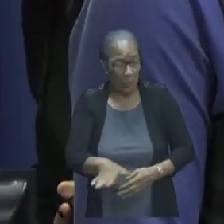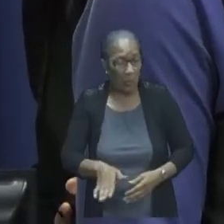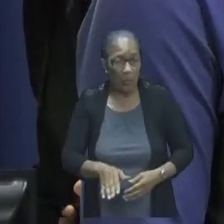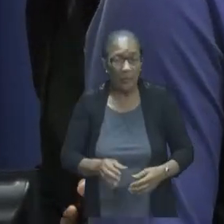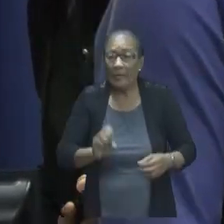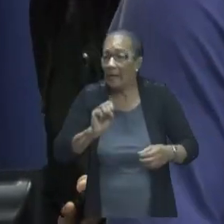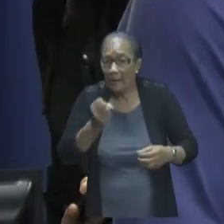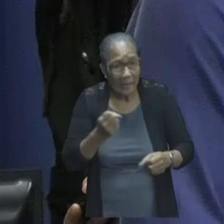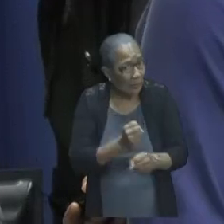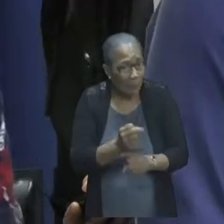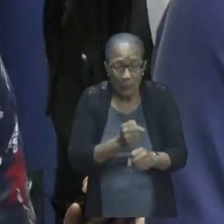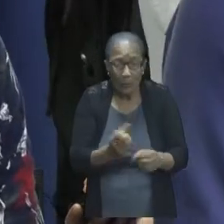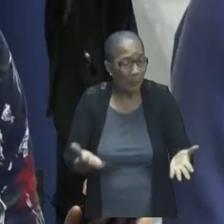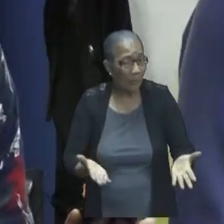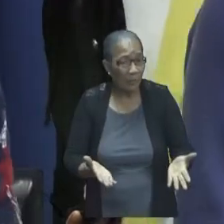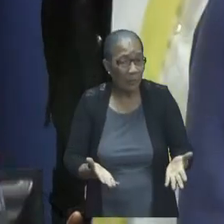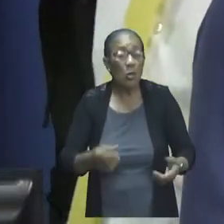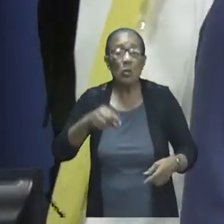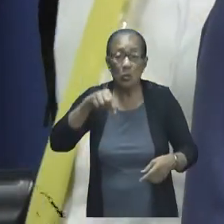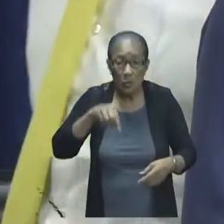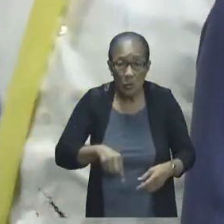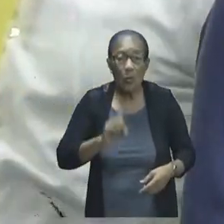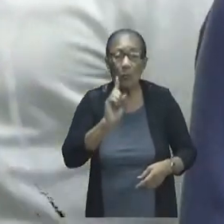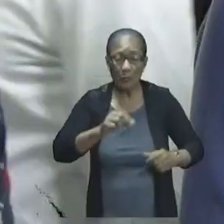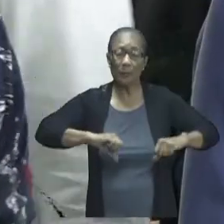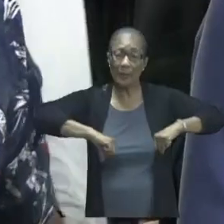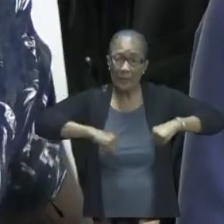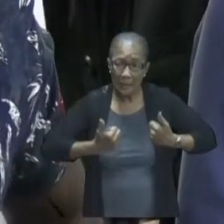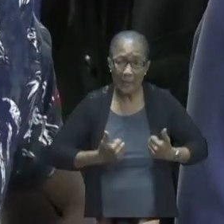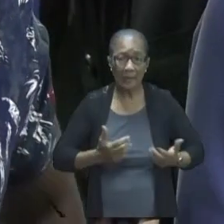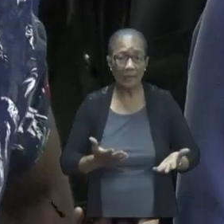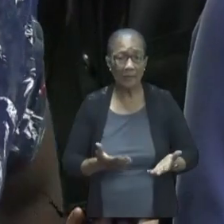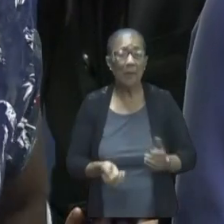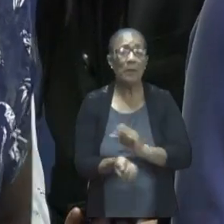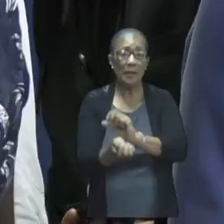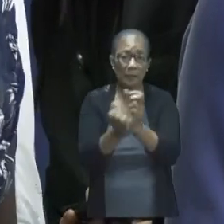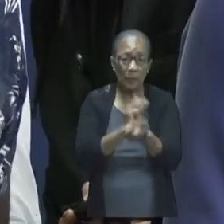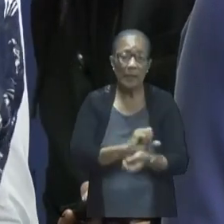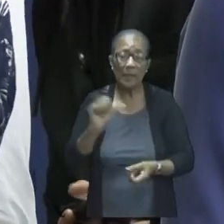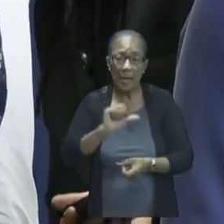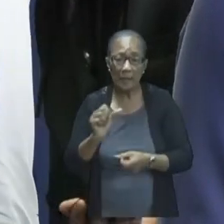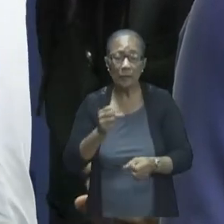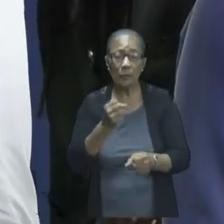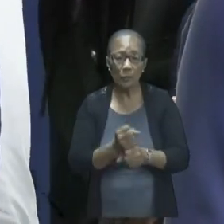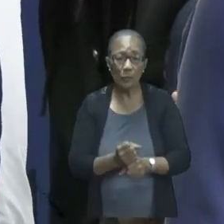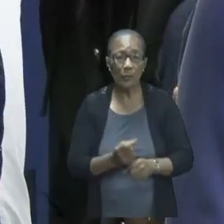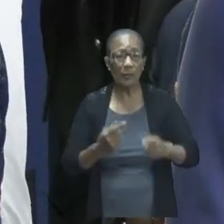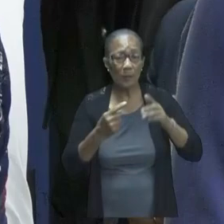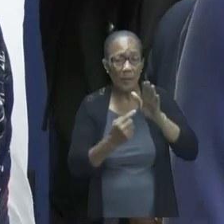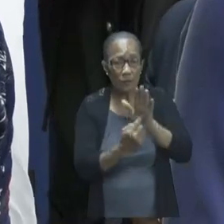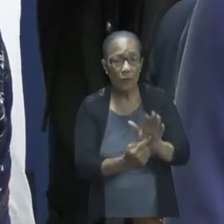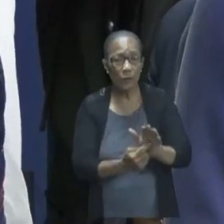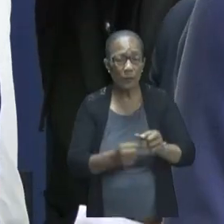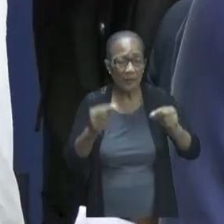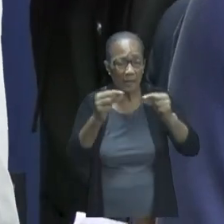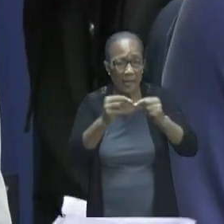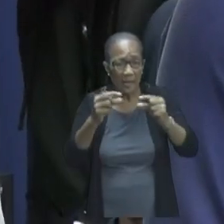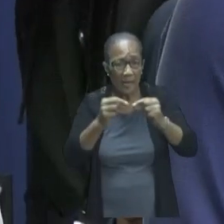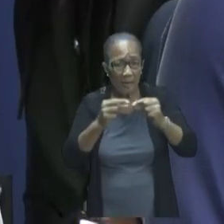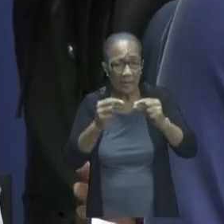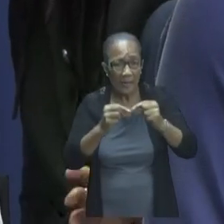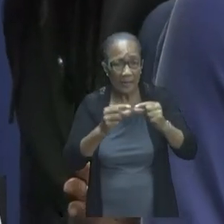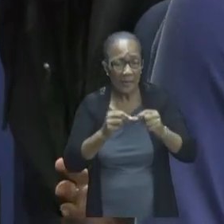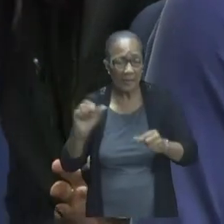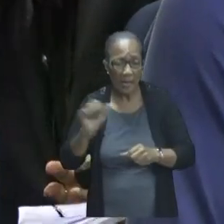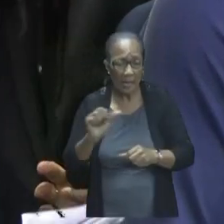gezicht zijn dus je staan nu al moeten beginnen met die tas transitie naar andere producten en zo was er wijs en andere producten die in vochtige